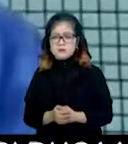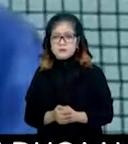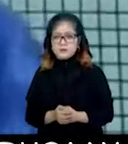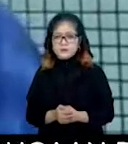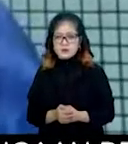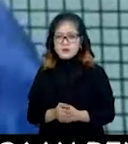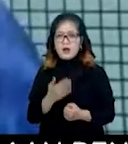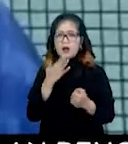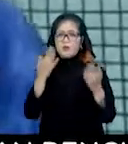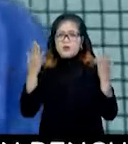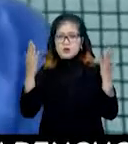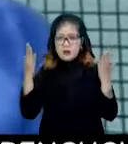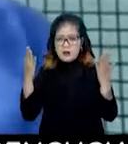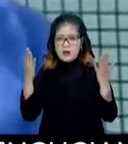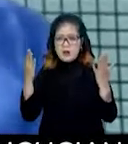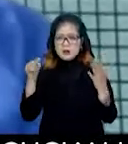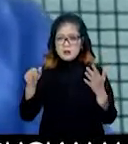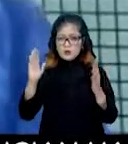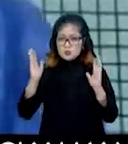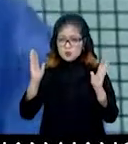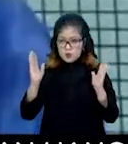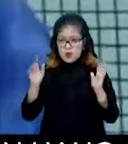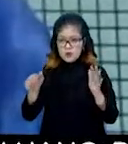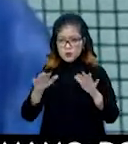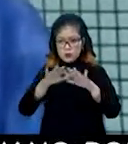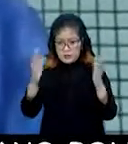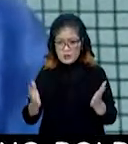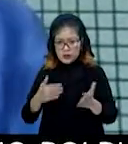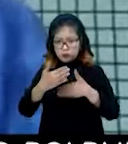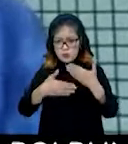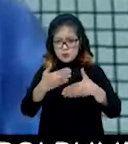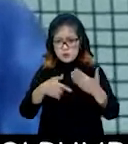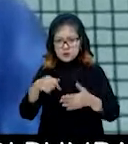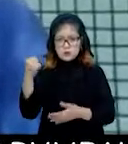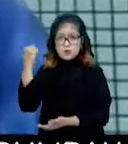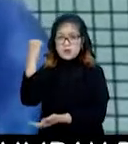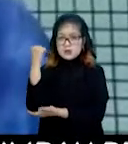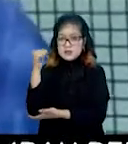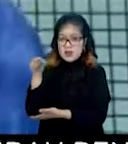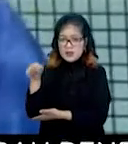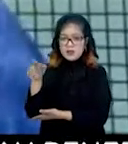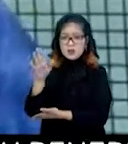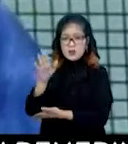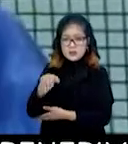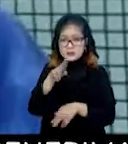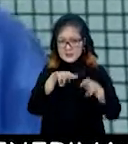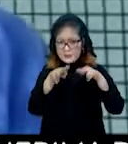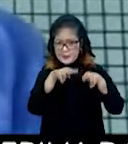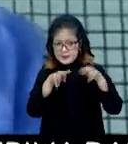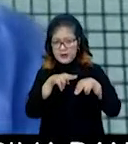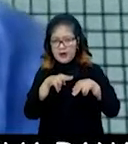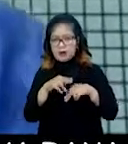Alhamdulillah sekarang sudah kita tangani. Untuk tersangkanya kita masih melakukan pemeriksaan dan kita akan